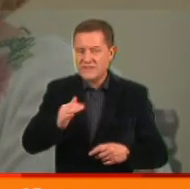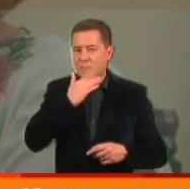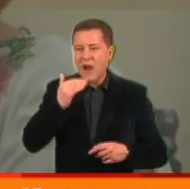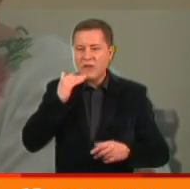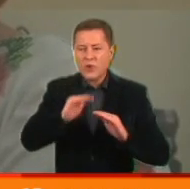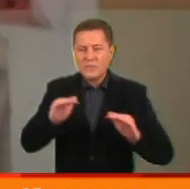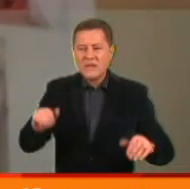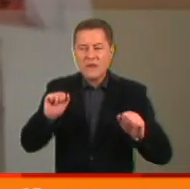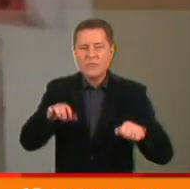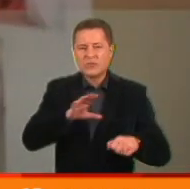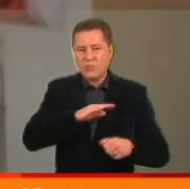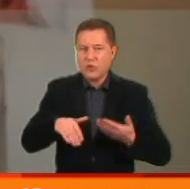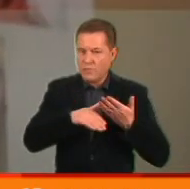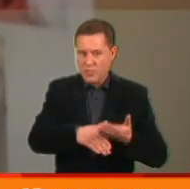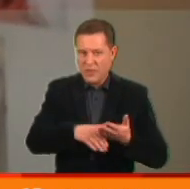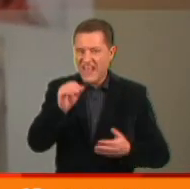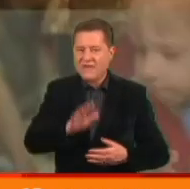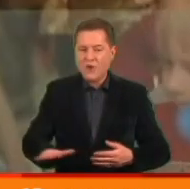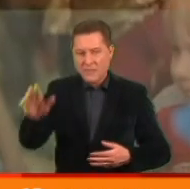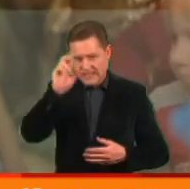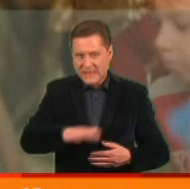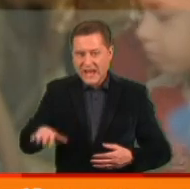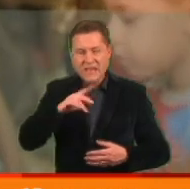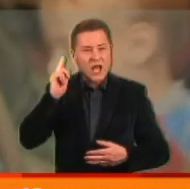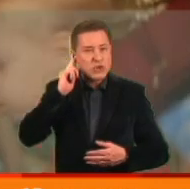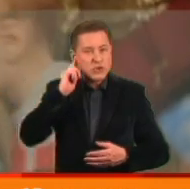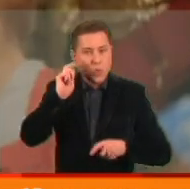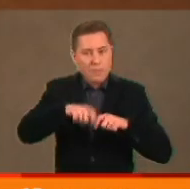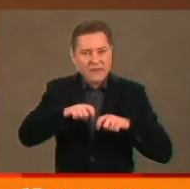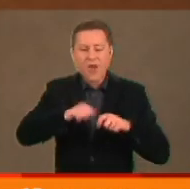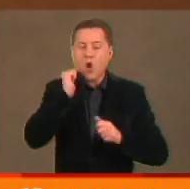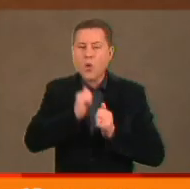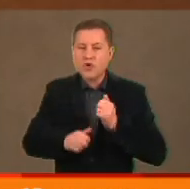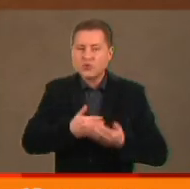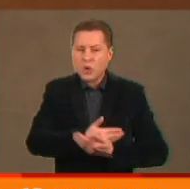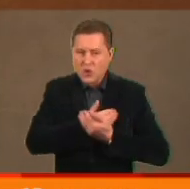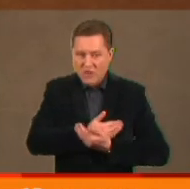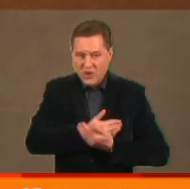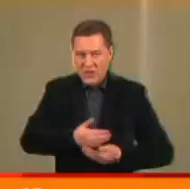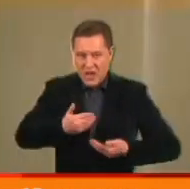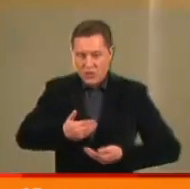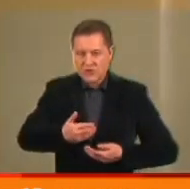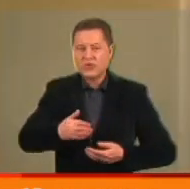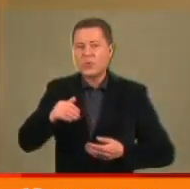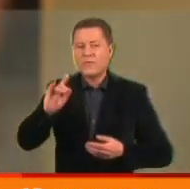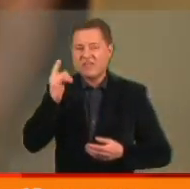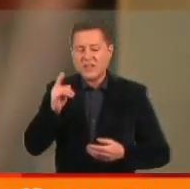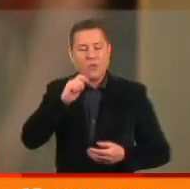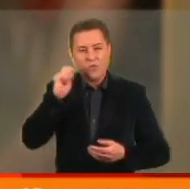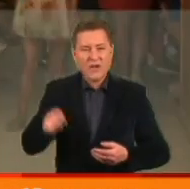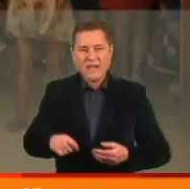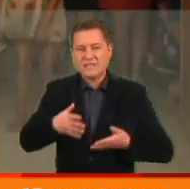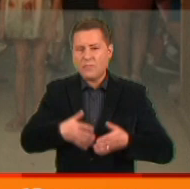було б допомогти. У європейських країнах на слух перевіряють кожну новонароджену дитину. В українських пологових